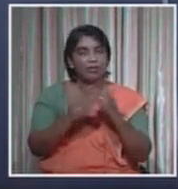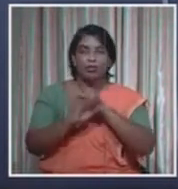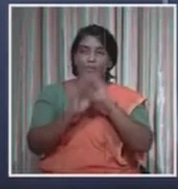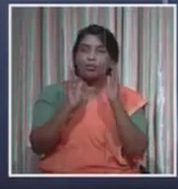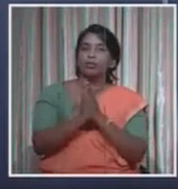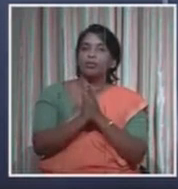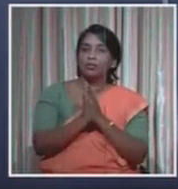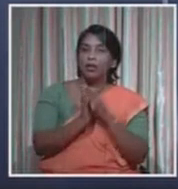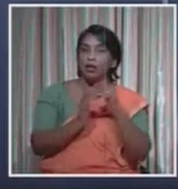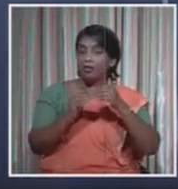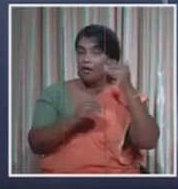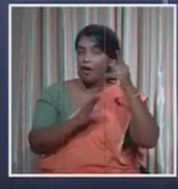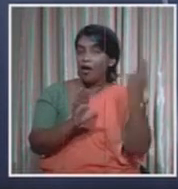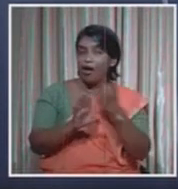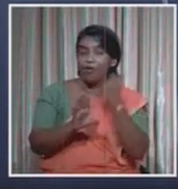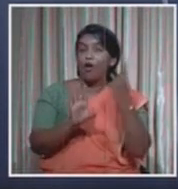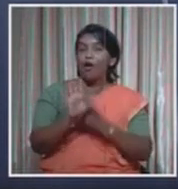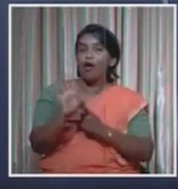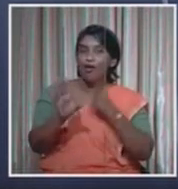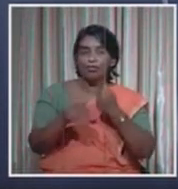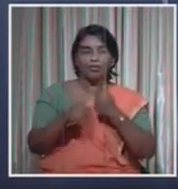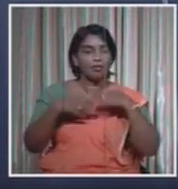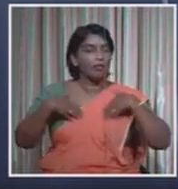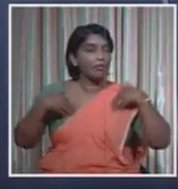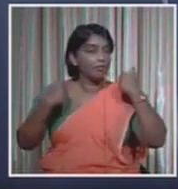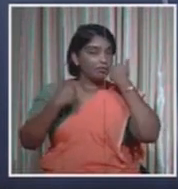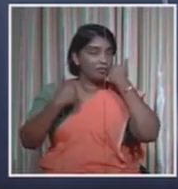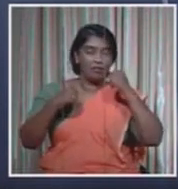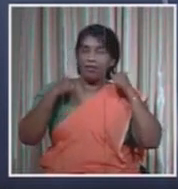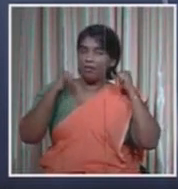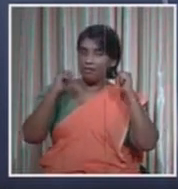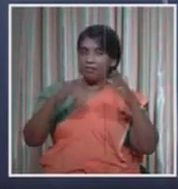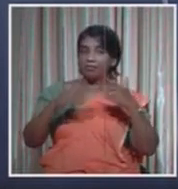දෙනාටම ලබන්නා වූ නවවසර සෞඛ්‍ය සම්පන්න,